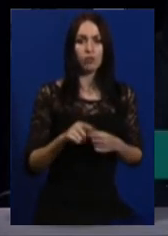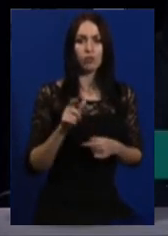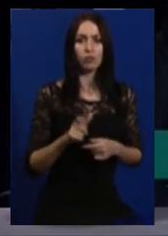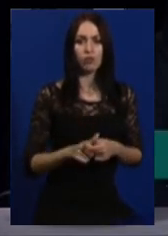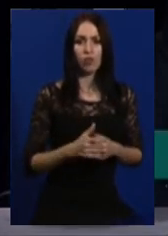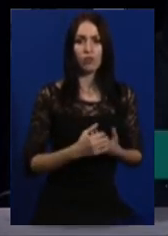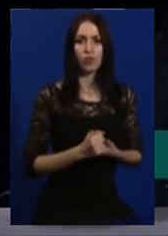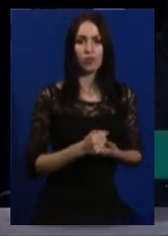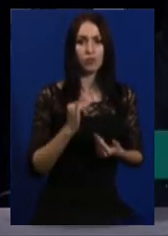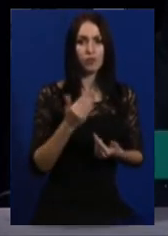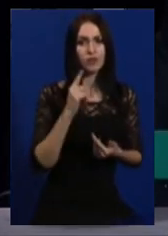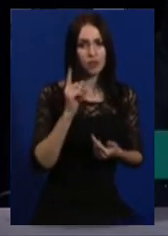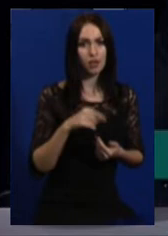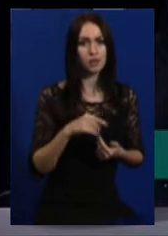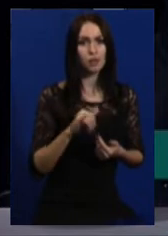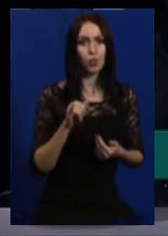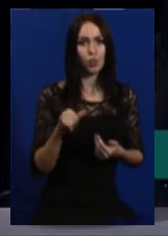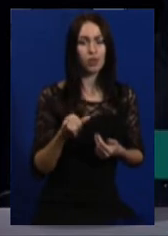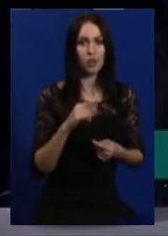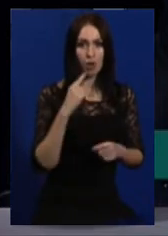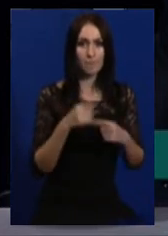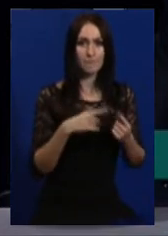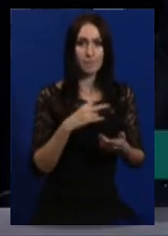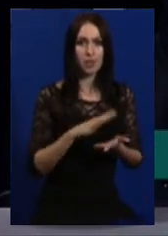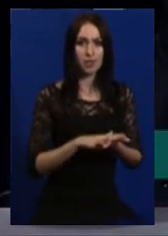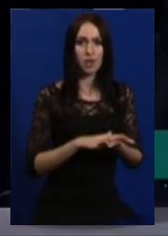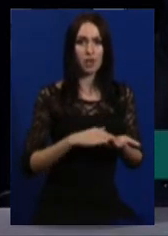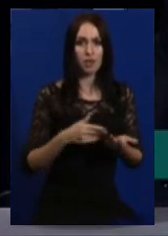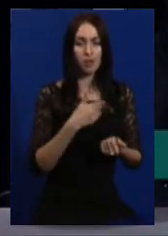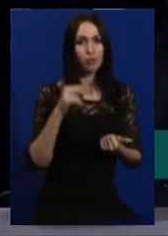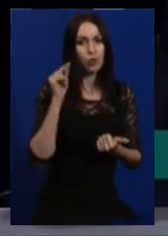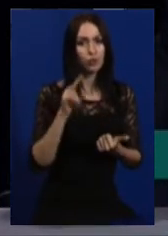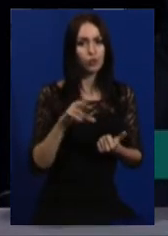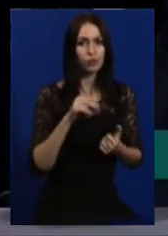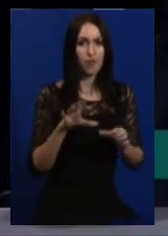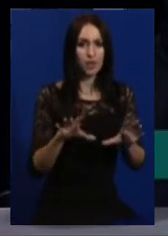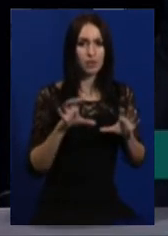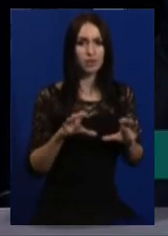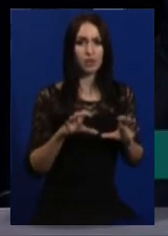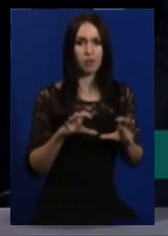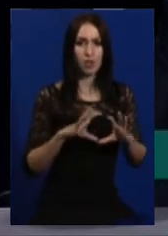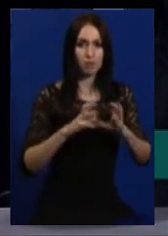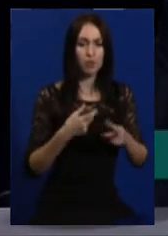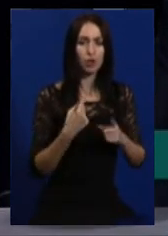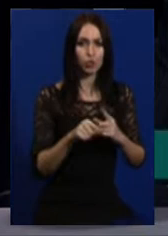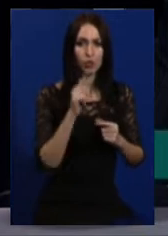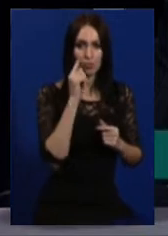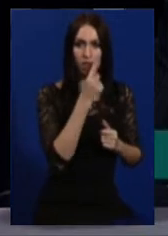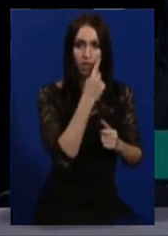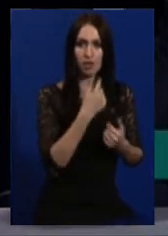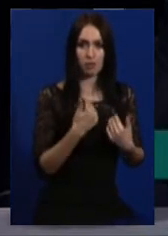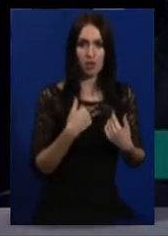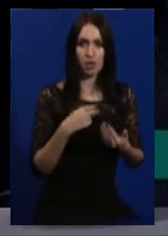вы знаете вот у них мы постоянно учимся воспринимать мир другими глазами я